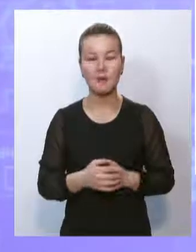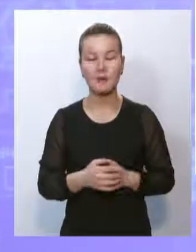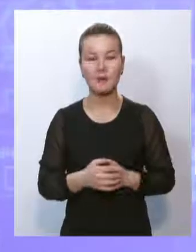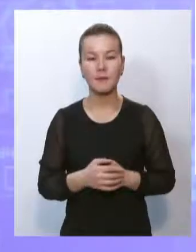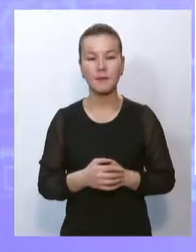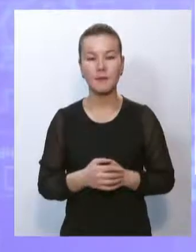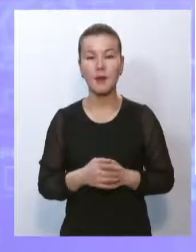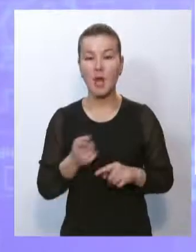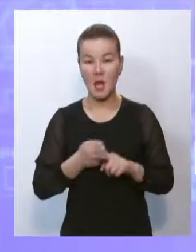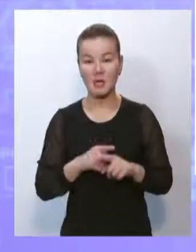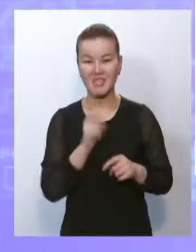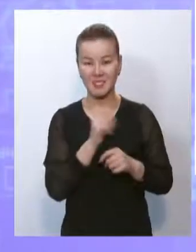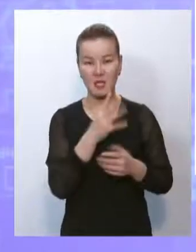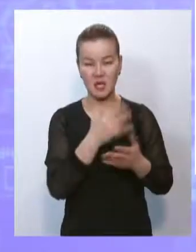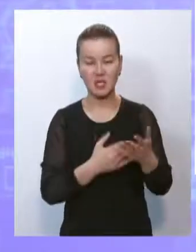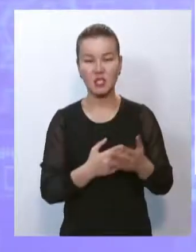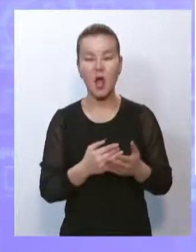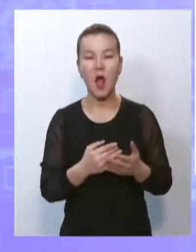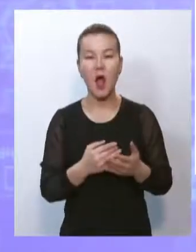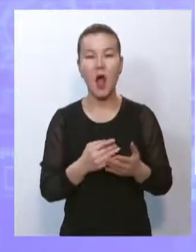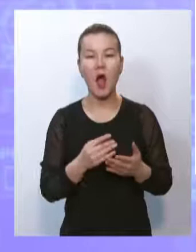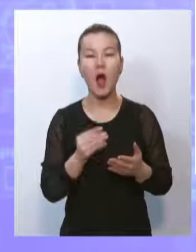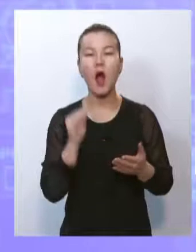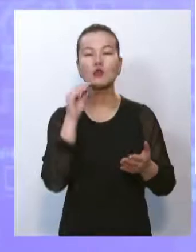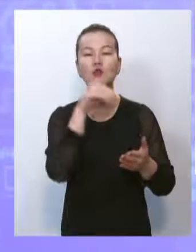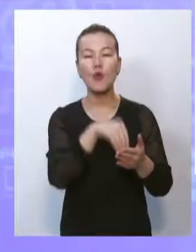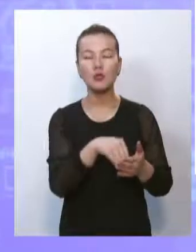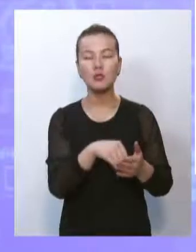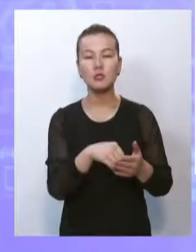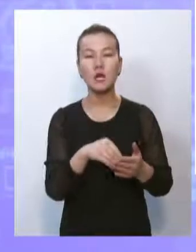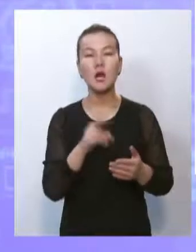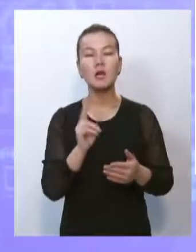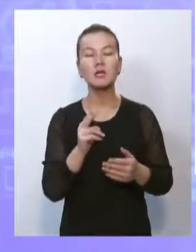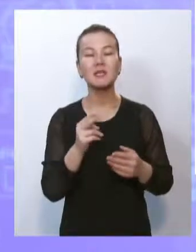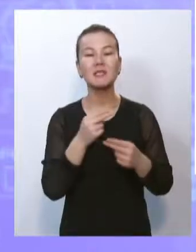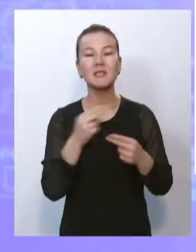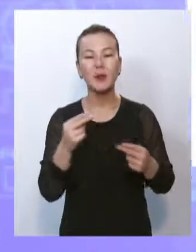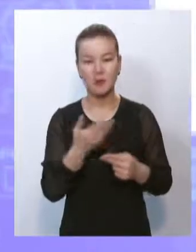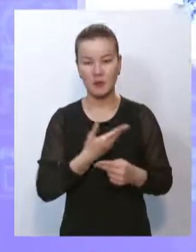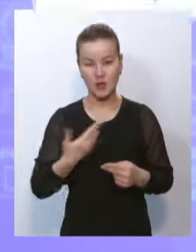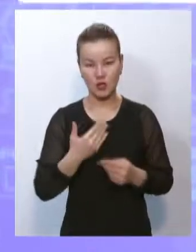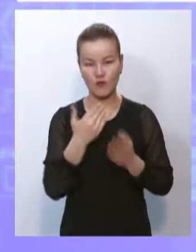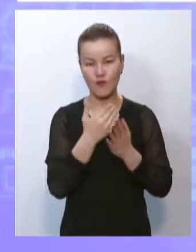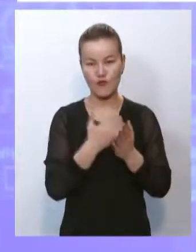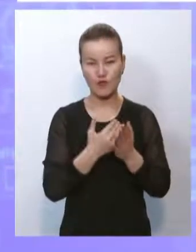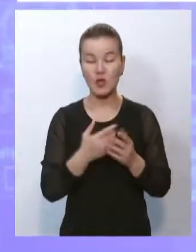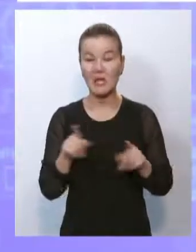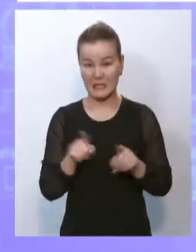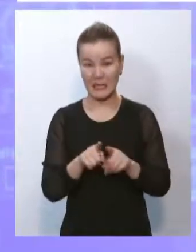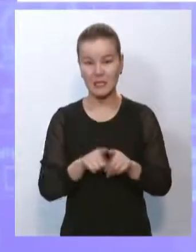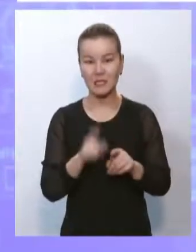это задача относится к теме нашего урока такие